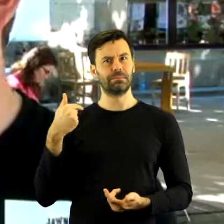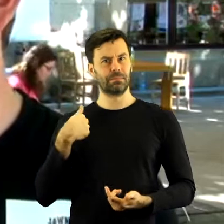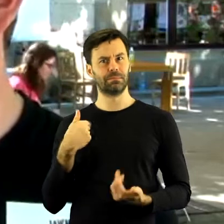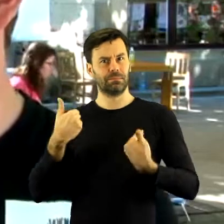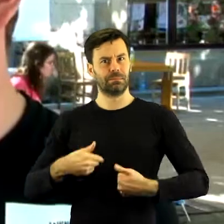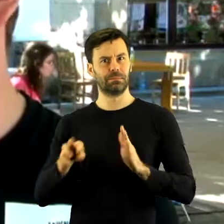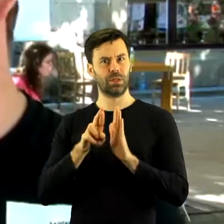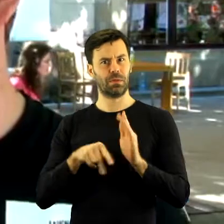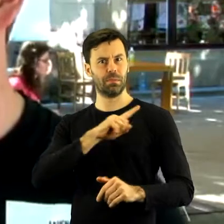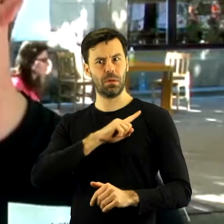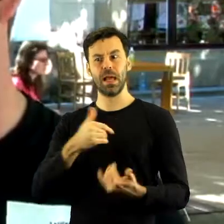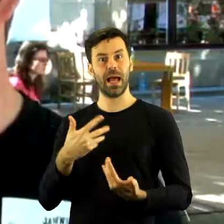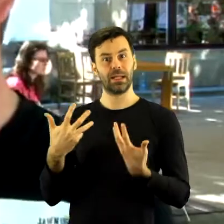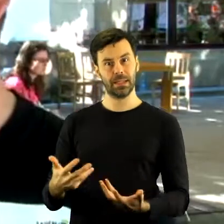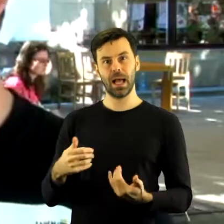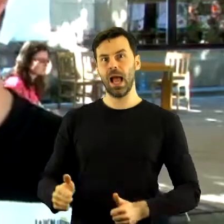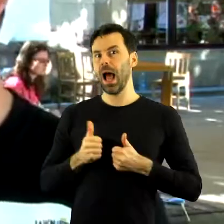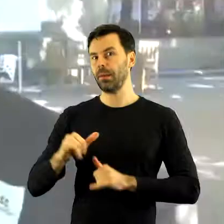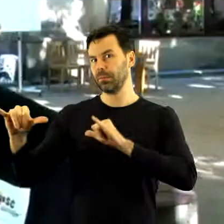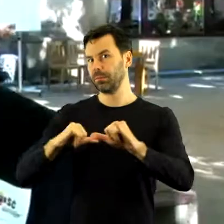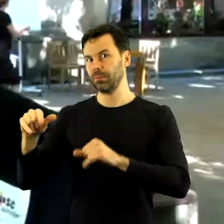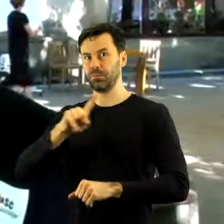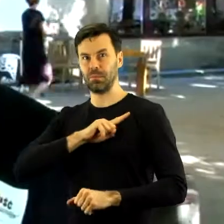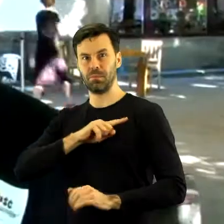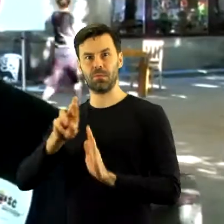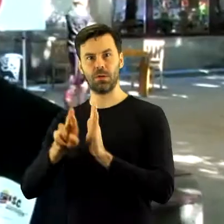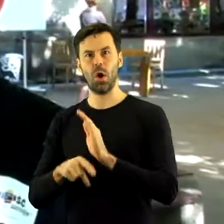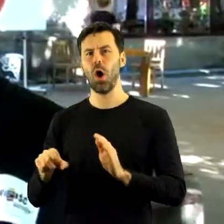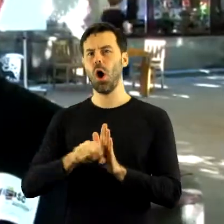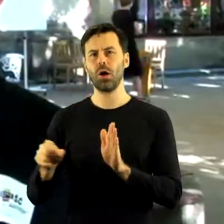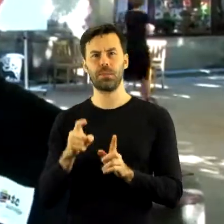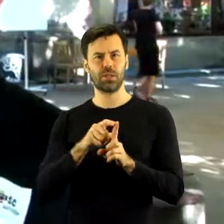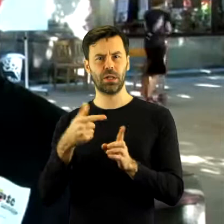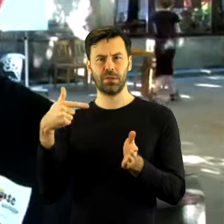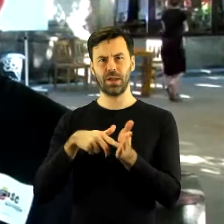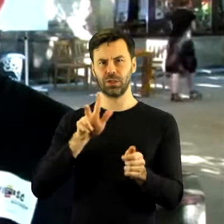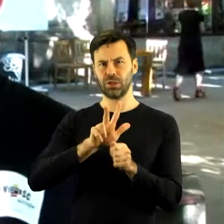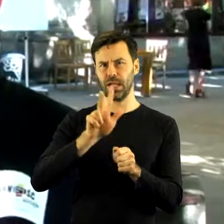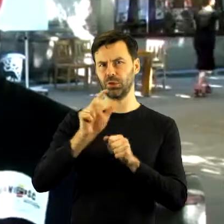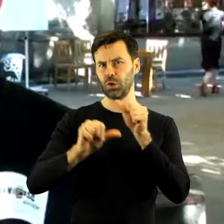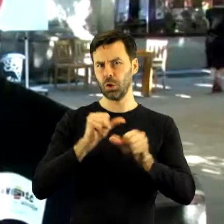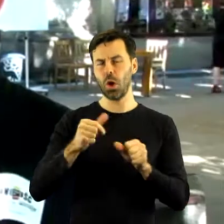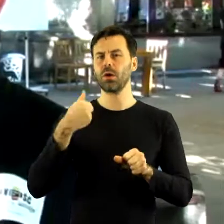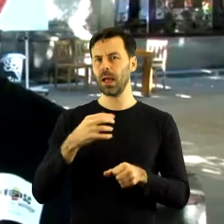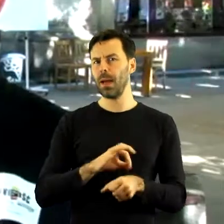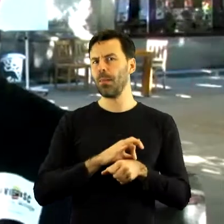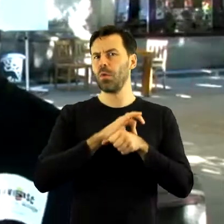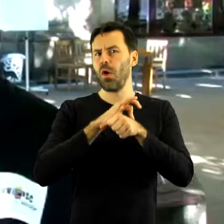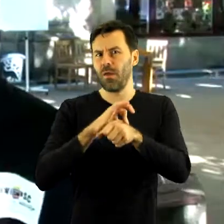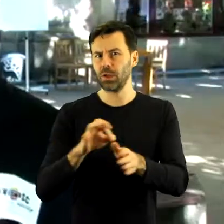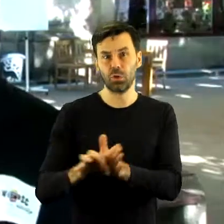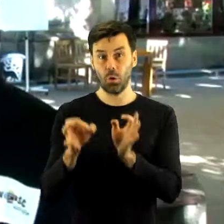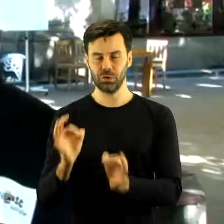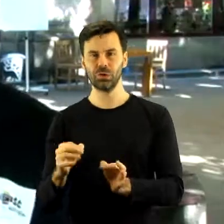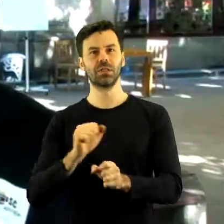żeby władze publiczne działały w granicach i na podstawie prawa. Od października ubiegłego roku, 2013, prowadziłem i